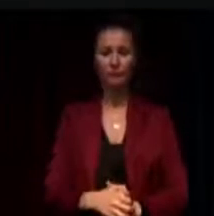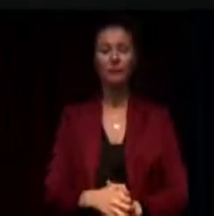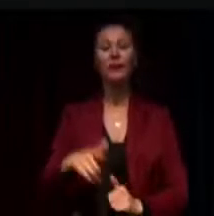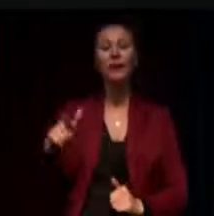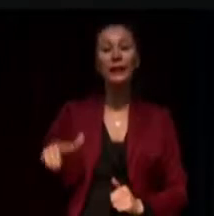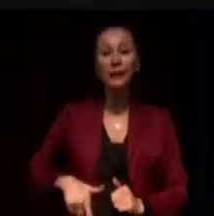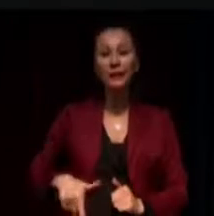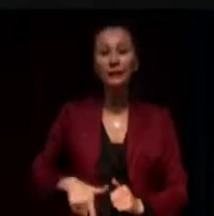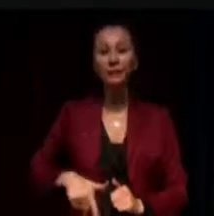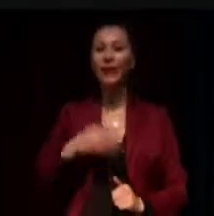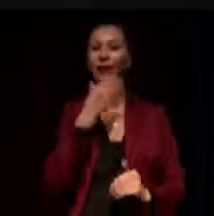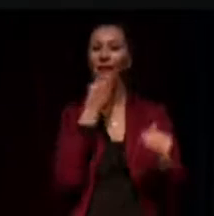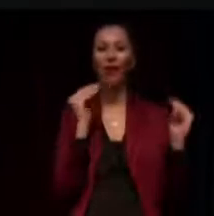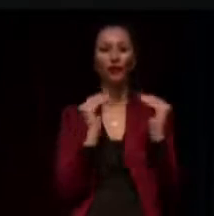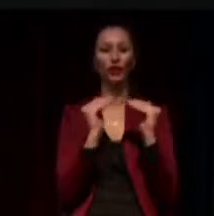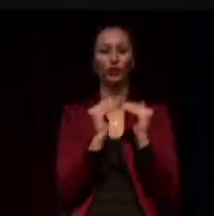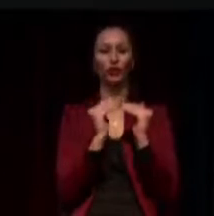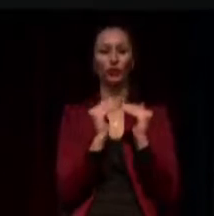İzmir'e yakışır,